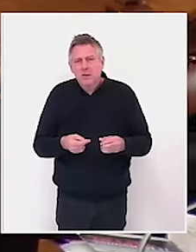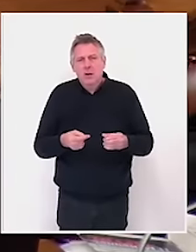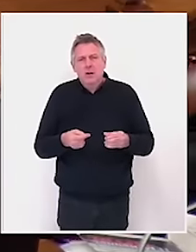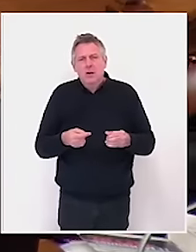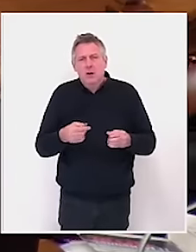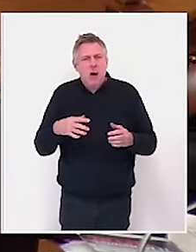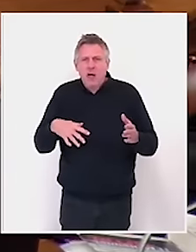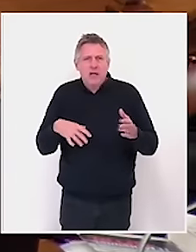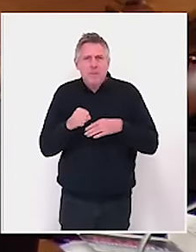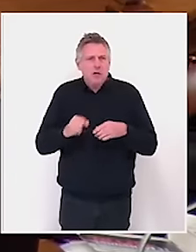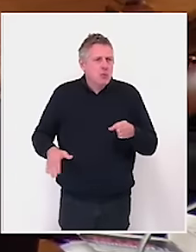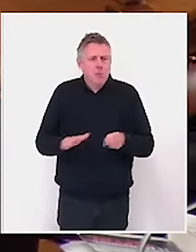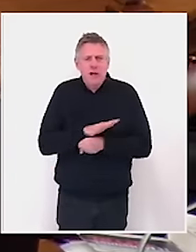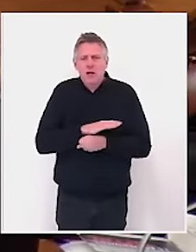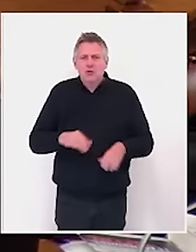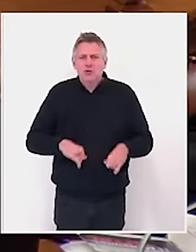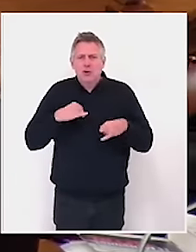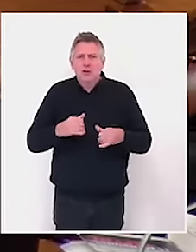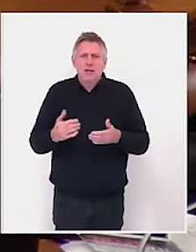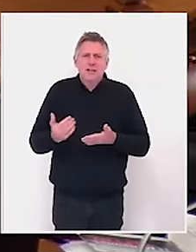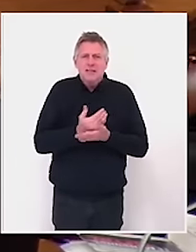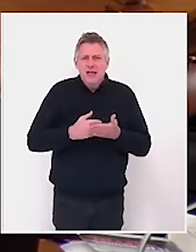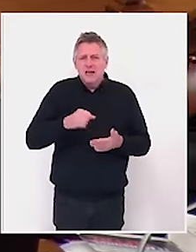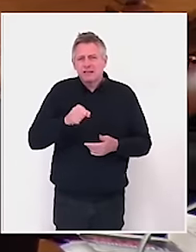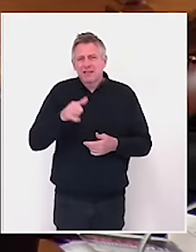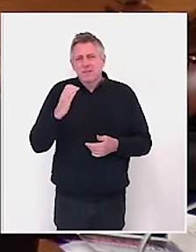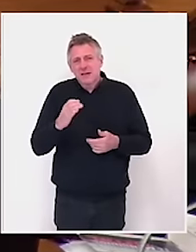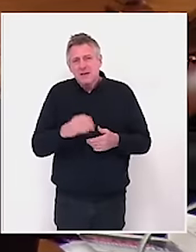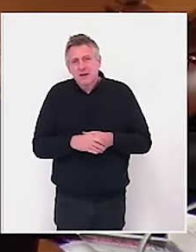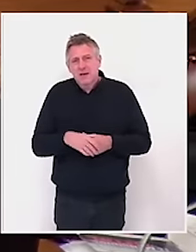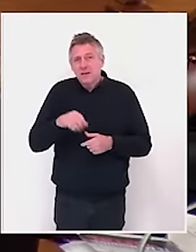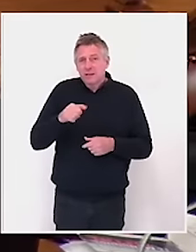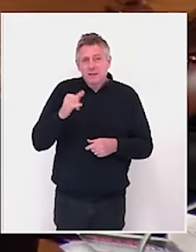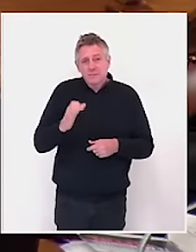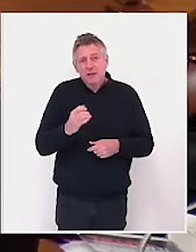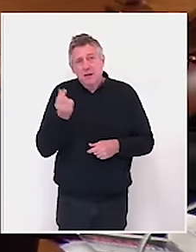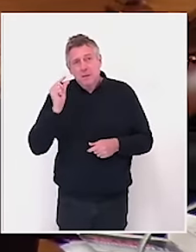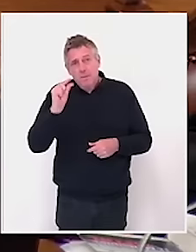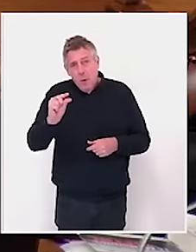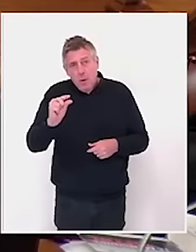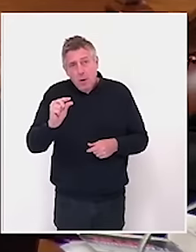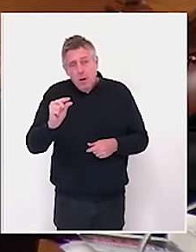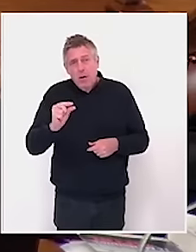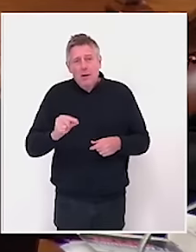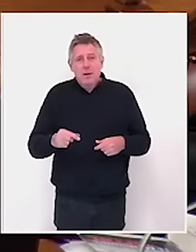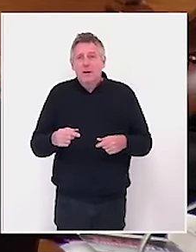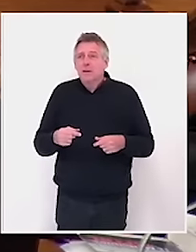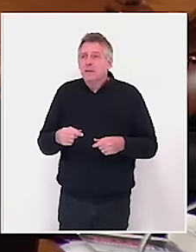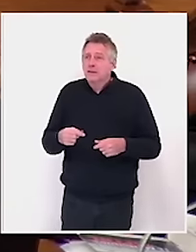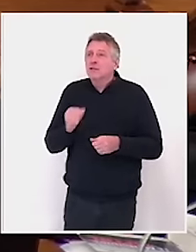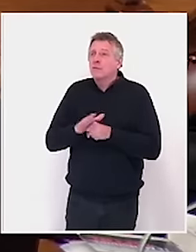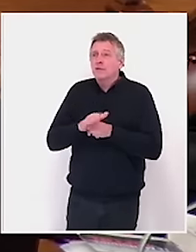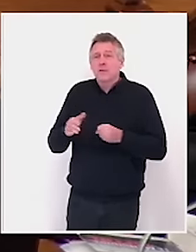total qui permette à ce que les jeunes ils soient rémunérés au SMIC. Et encore, le SMIC aujourd'hui, vous savez, c'est pas grand chose, hein. Sinon les ministres ils seraient payés au SMIC, hein, si c'était